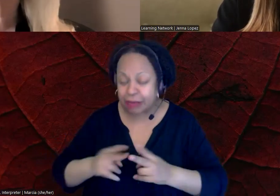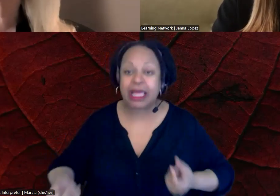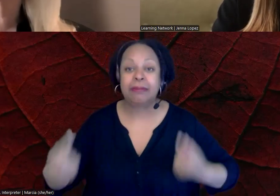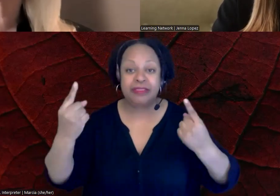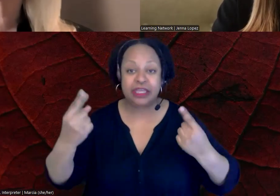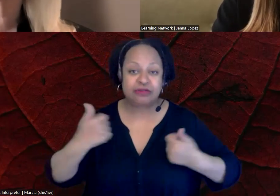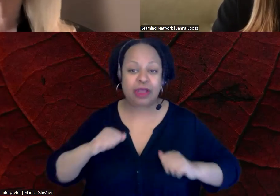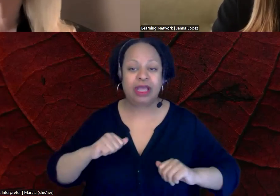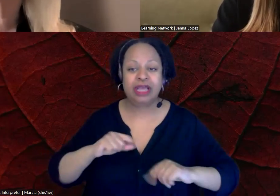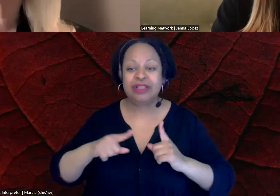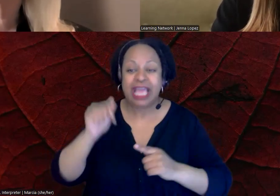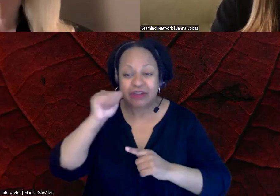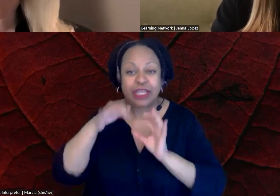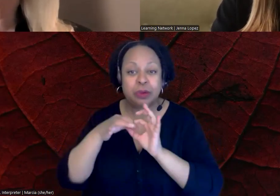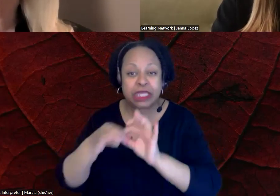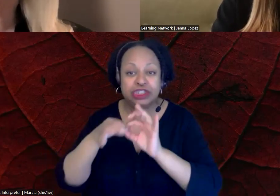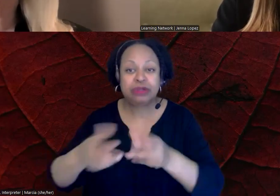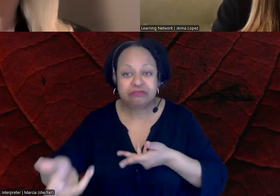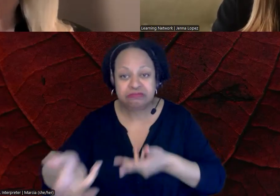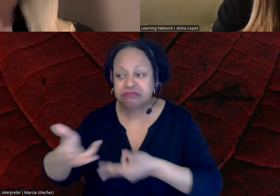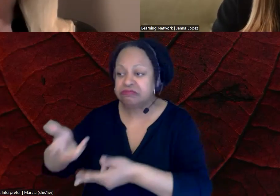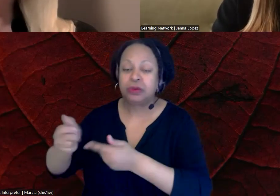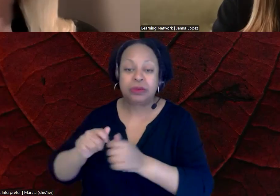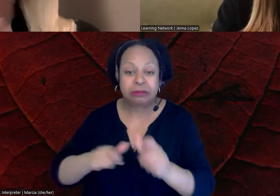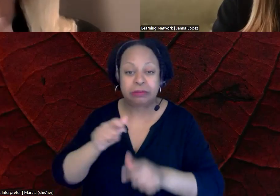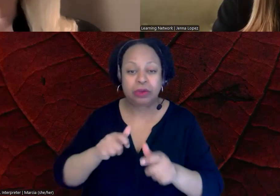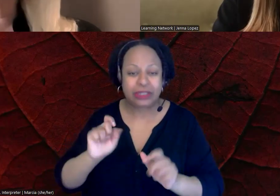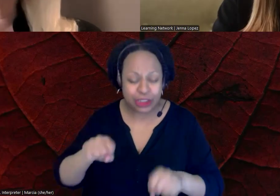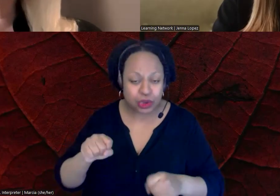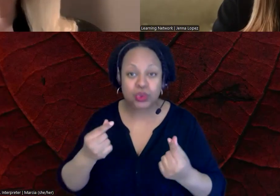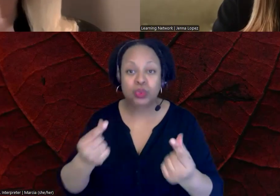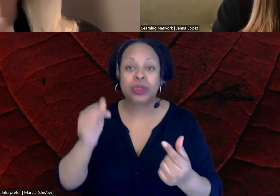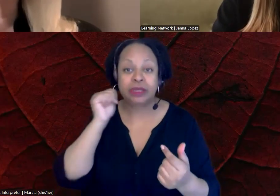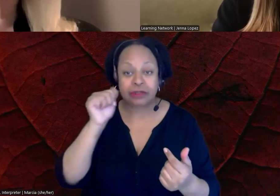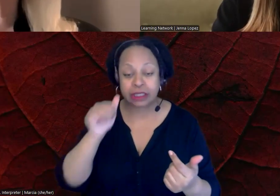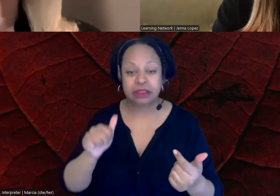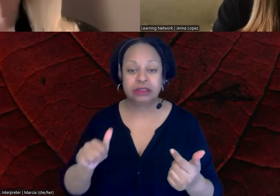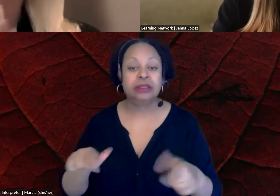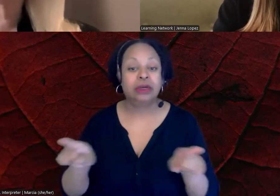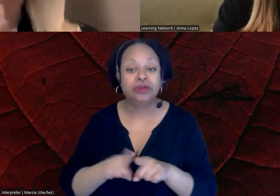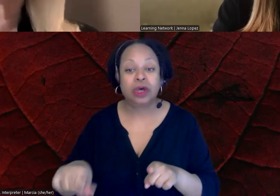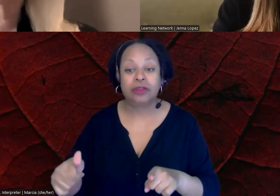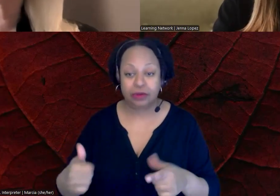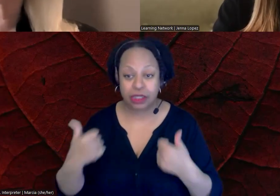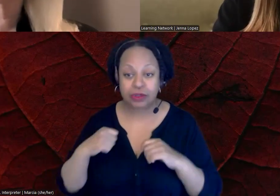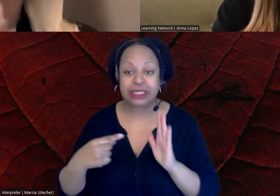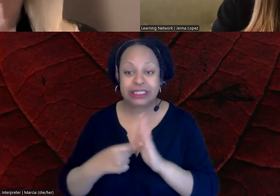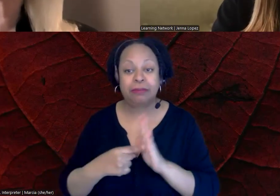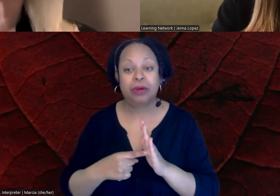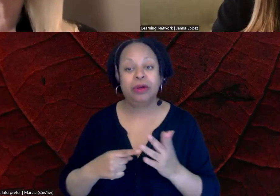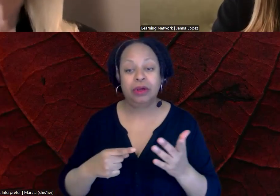réponse générale, mais tout est question vraiment des détails, de tout ce que nous pouvons faire tous les jours. Et